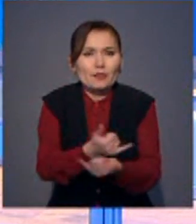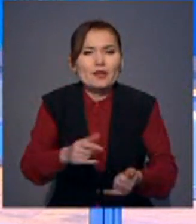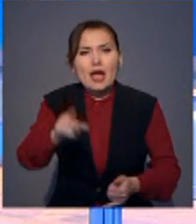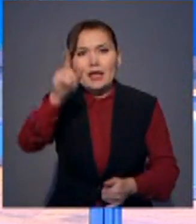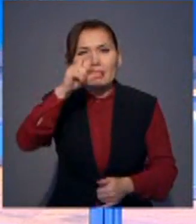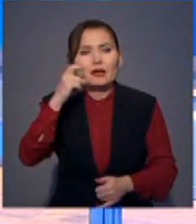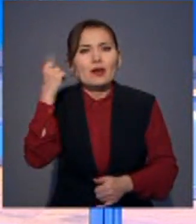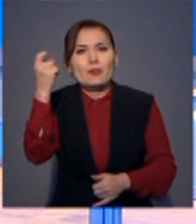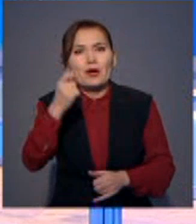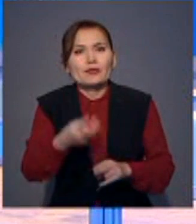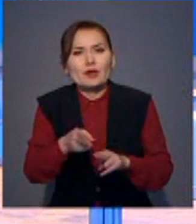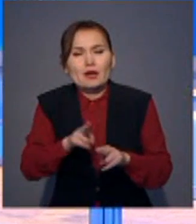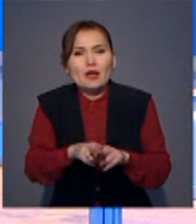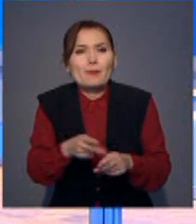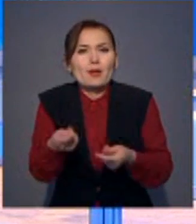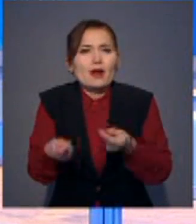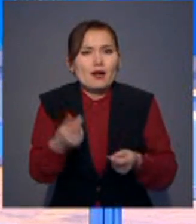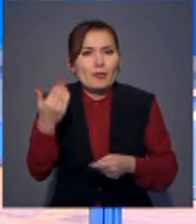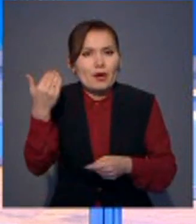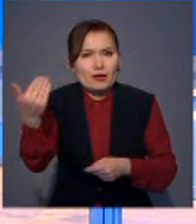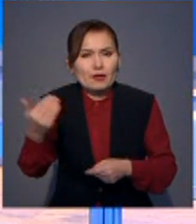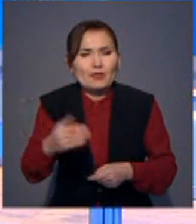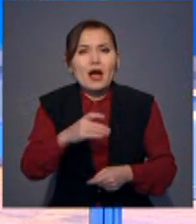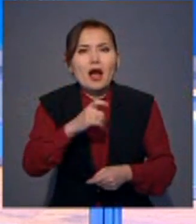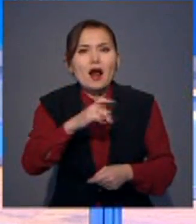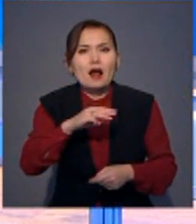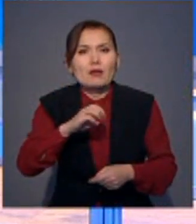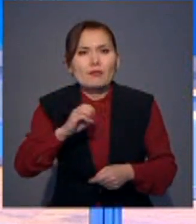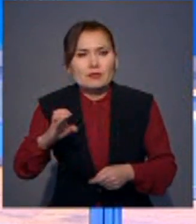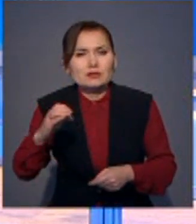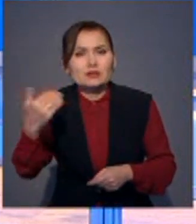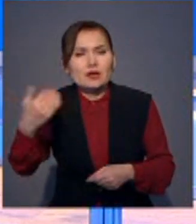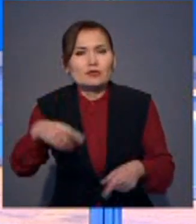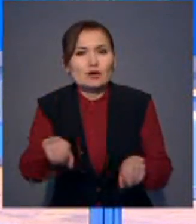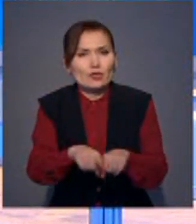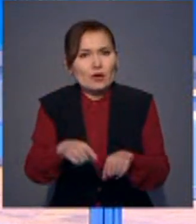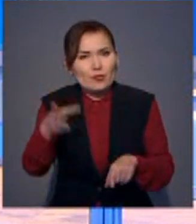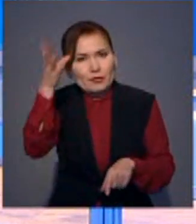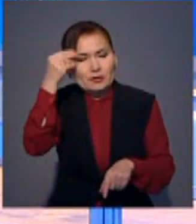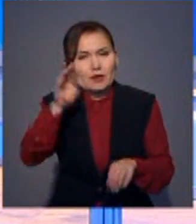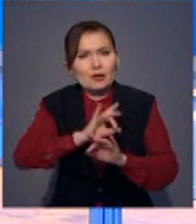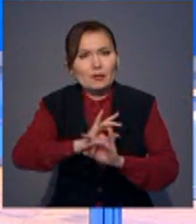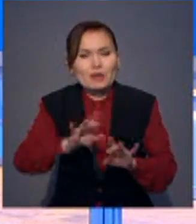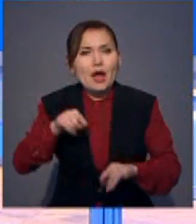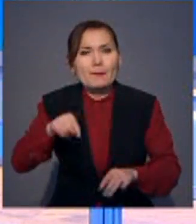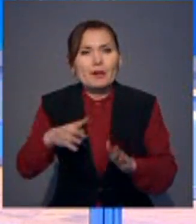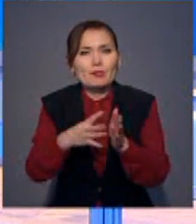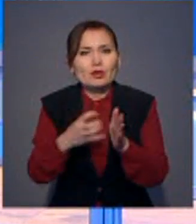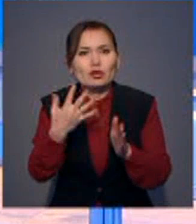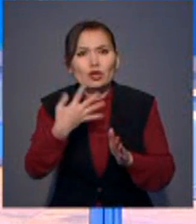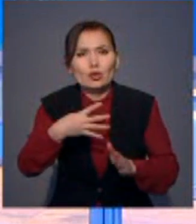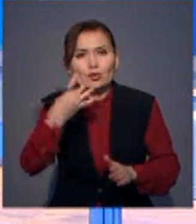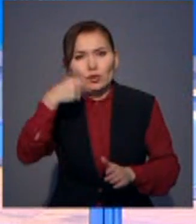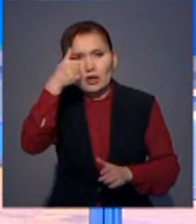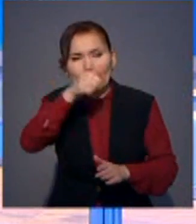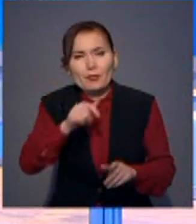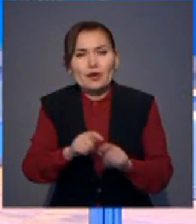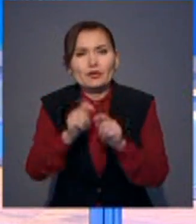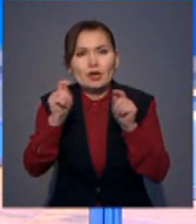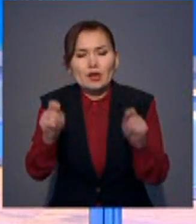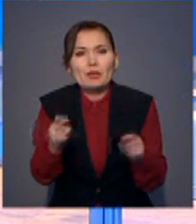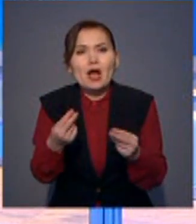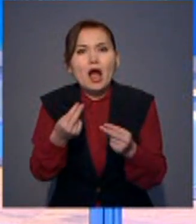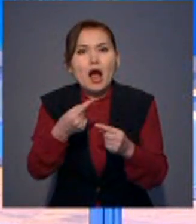экономикасы Шығыс комитетінің басқарушы директоры Михаэль Хармс осындай пікір білдірді. 1954 жылы құрылған қаржылық